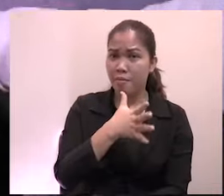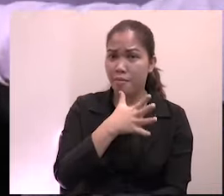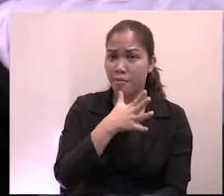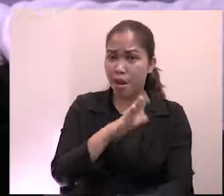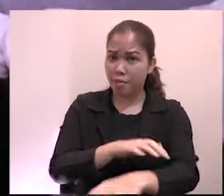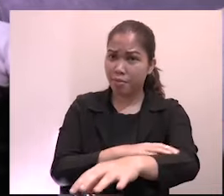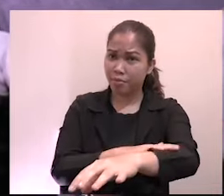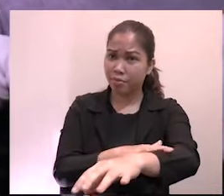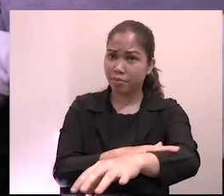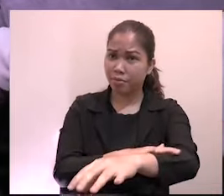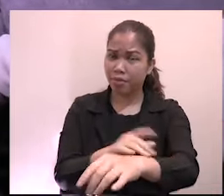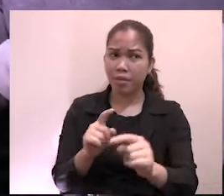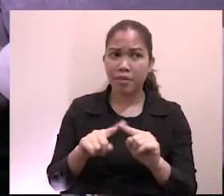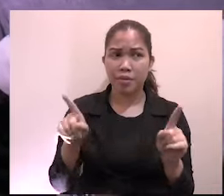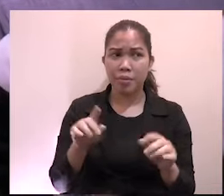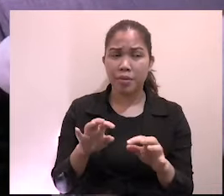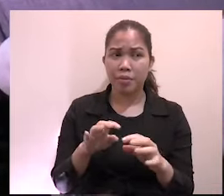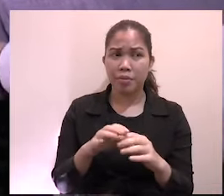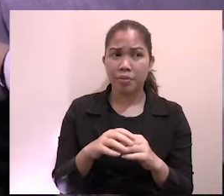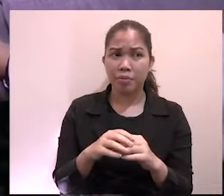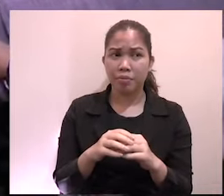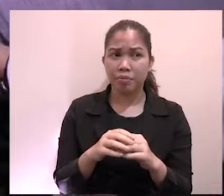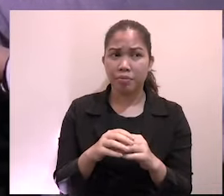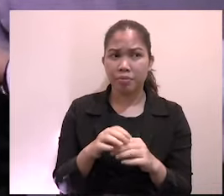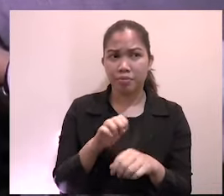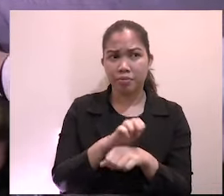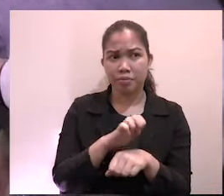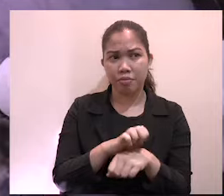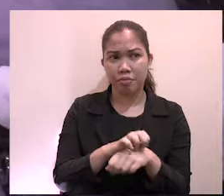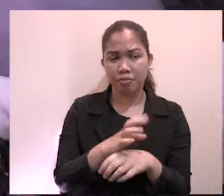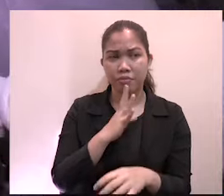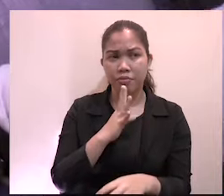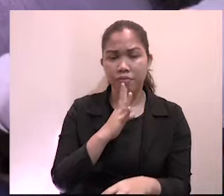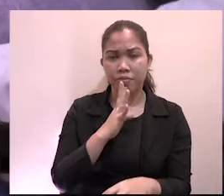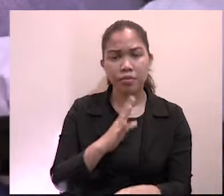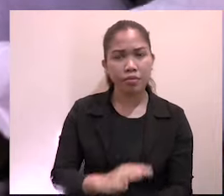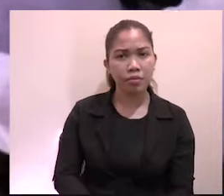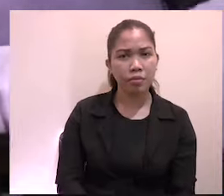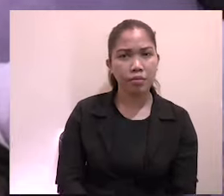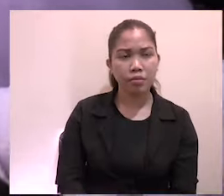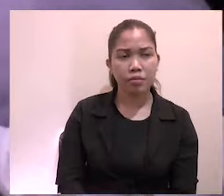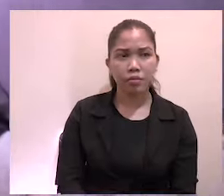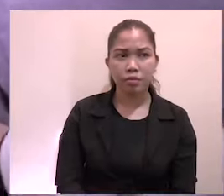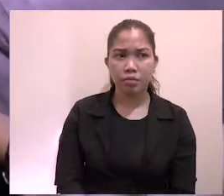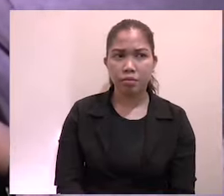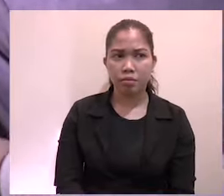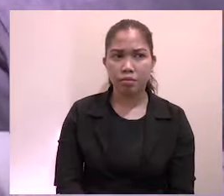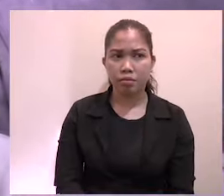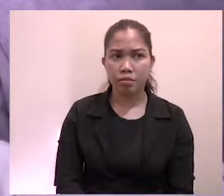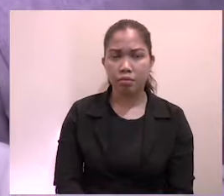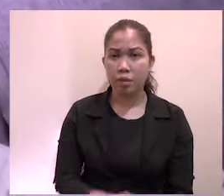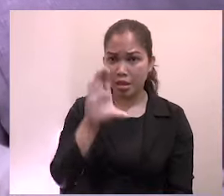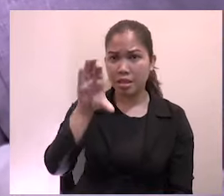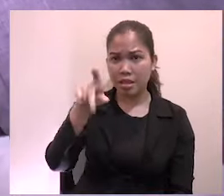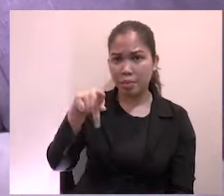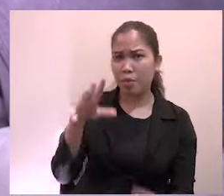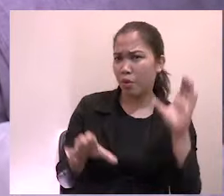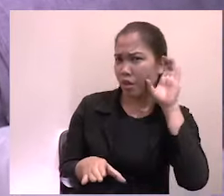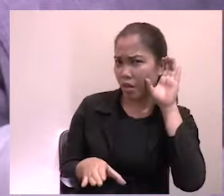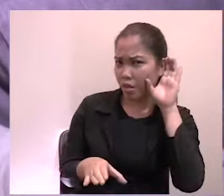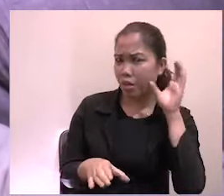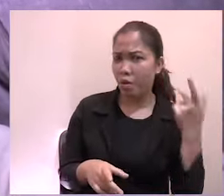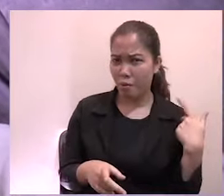foreigner? Mga English speaking. Pag minsan po naririnig ko din. Ha? Pag minsan po naririnig ko din.